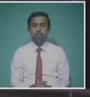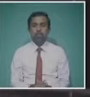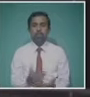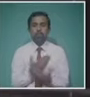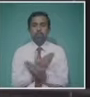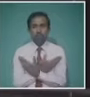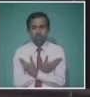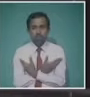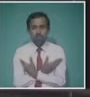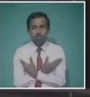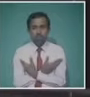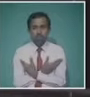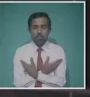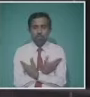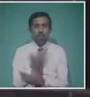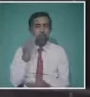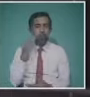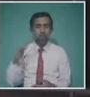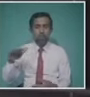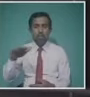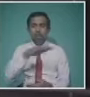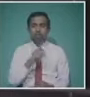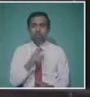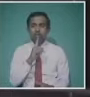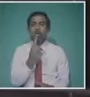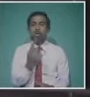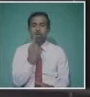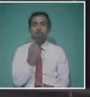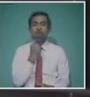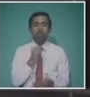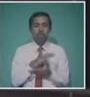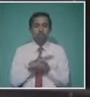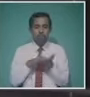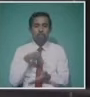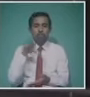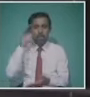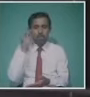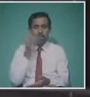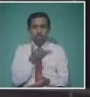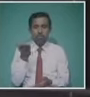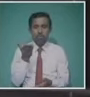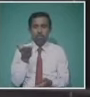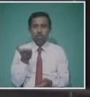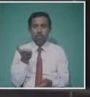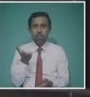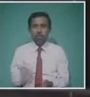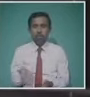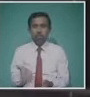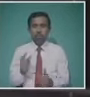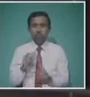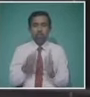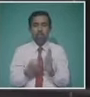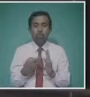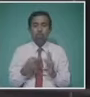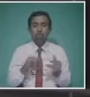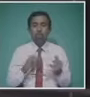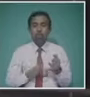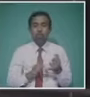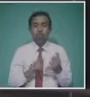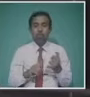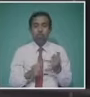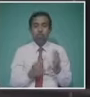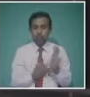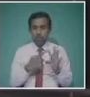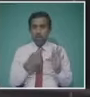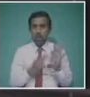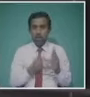ආදරණීය ජනතාව කියන්නේ මොකද්ද කියන එක තේරුම් ගන්න ඔබතුමාල දැන් මේ ආචාර්ය සුරේන් රාඝවන්